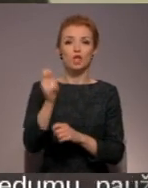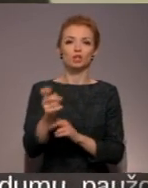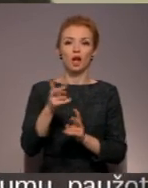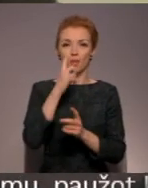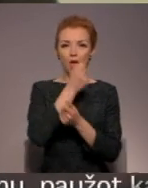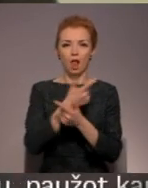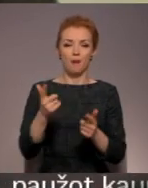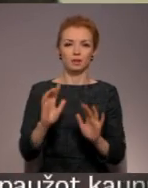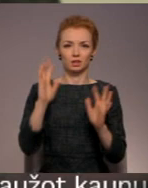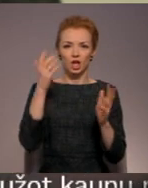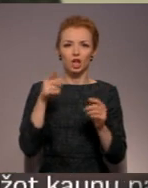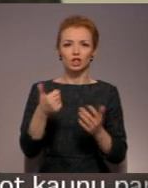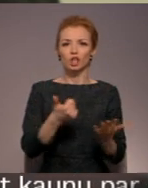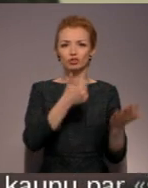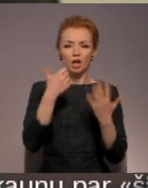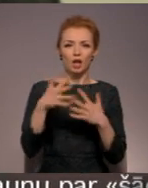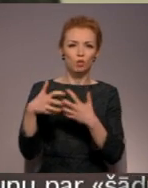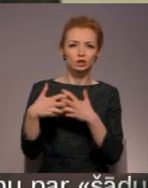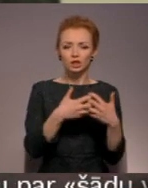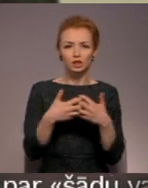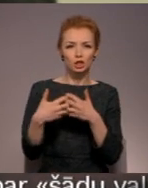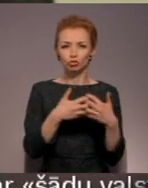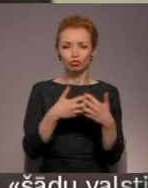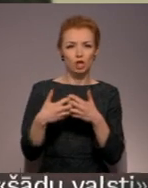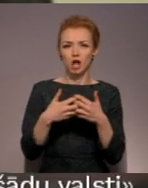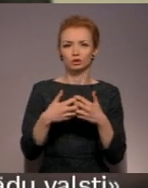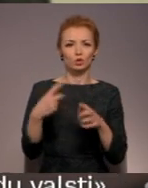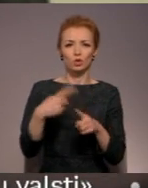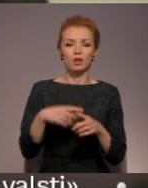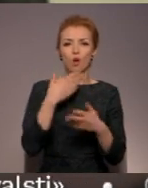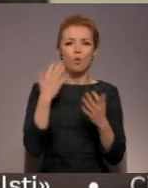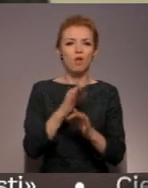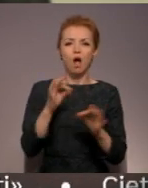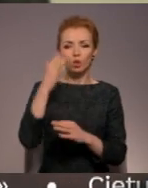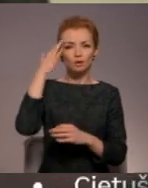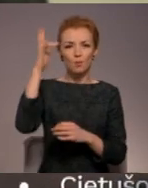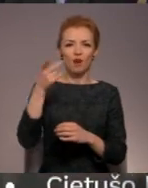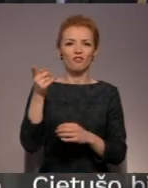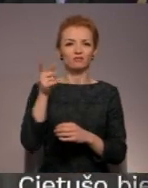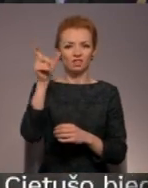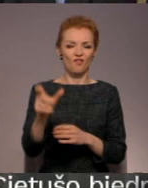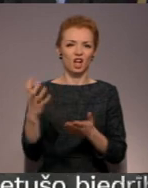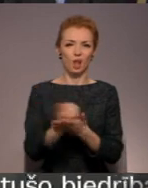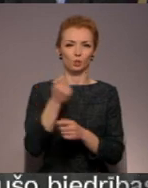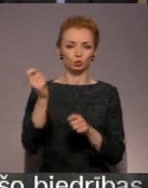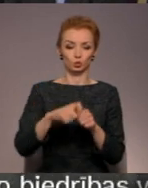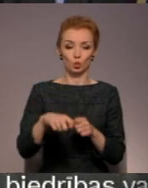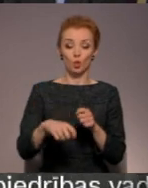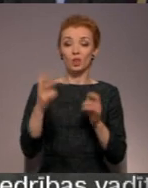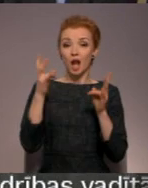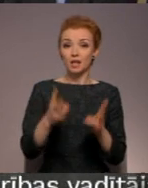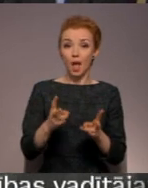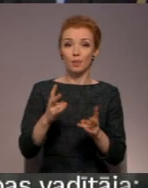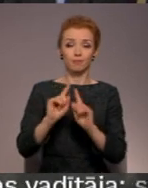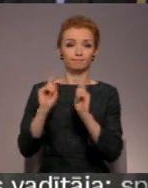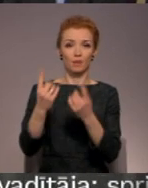ir 6 gadu advokāti pūlējušies un strādējuši. Nav nekāda cerība, kad viņi dabūs pelnīt sodu. Traģēdijā apsūdzētas